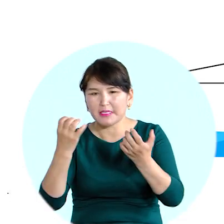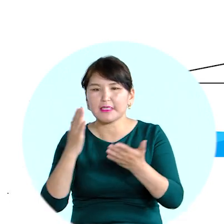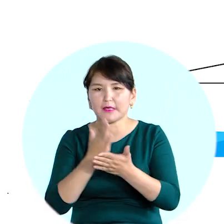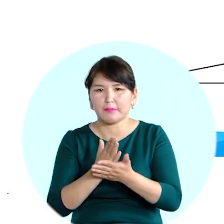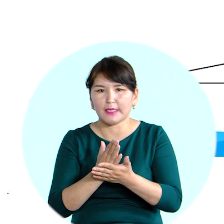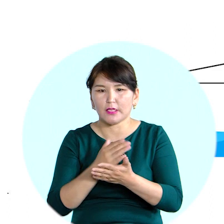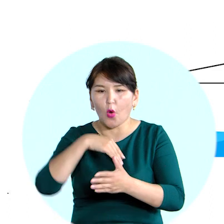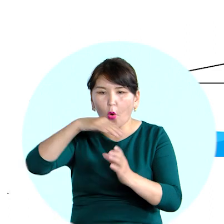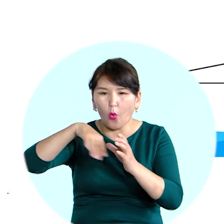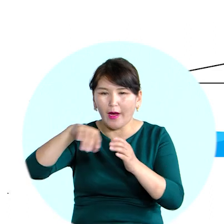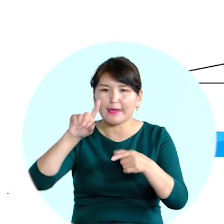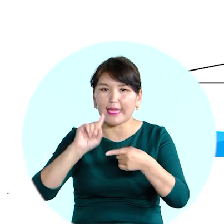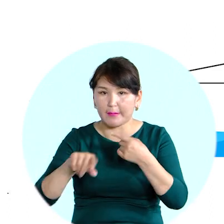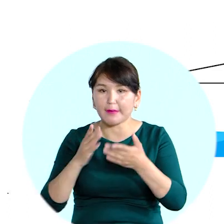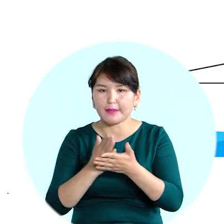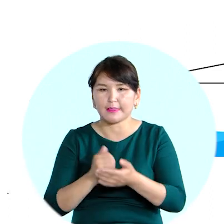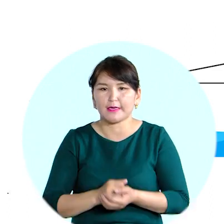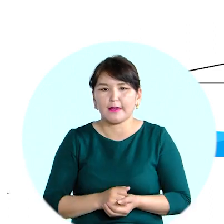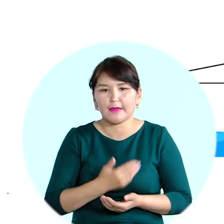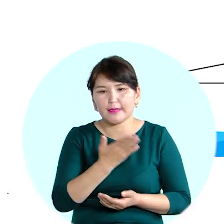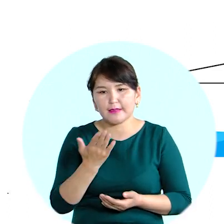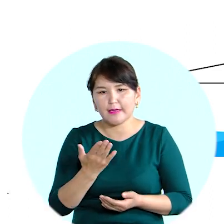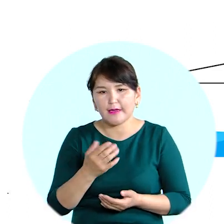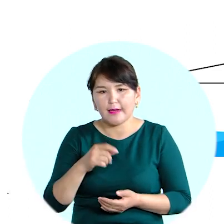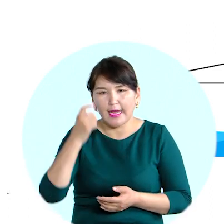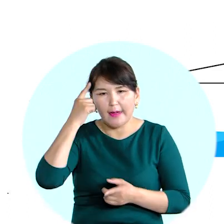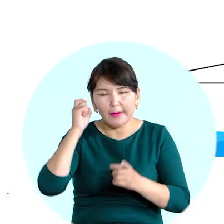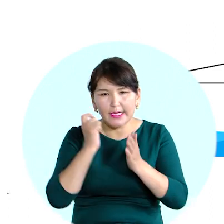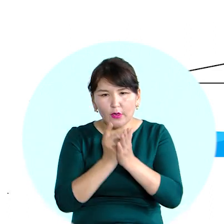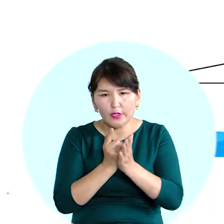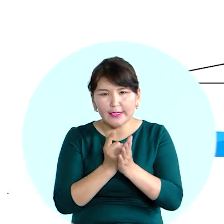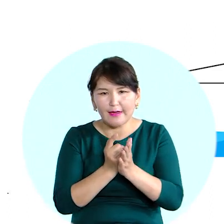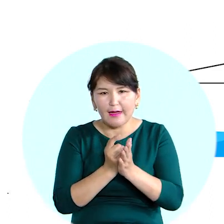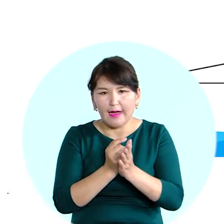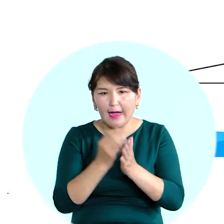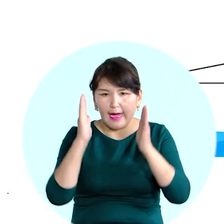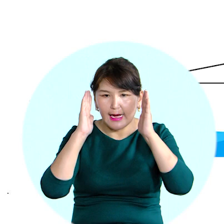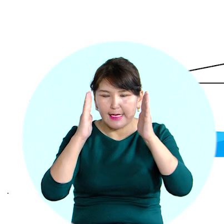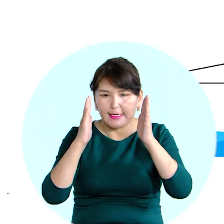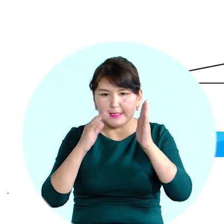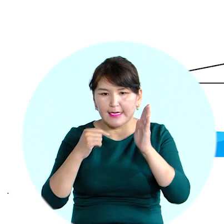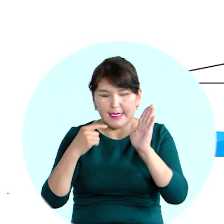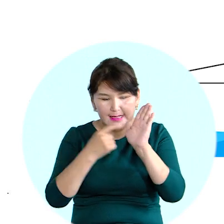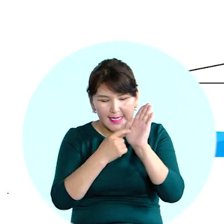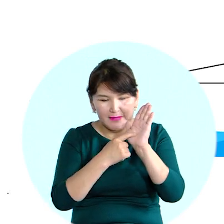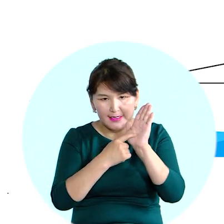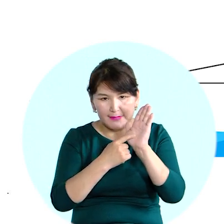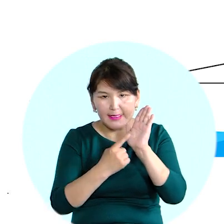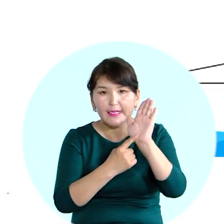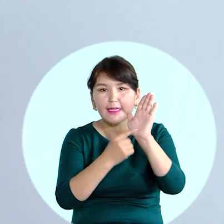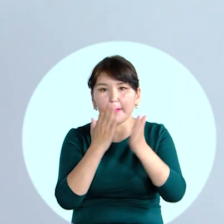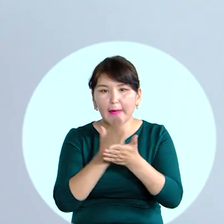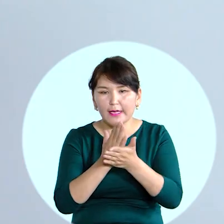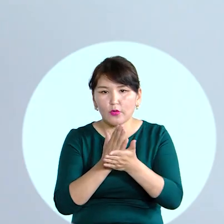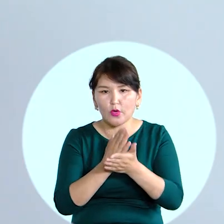зэрэгтэй, угаалаг цэвэрлэгээ авахд давуу талтай байгаа. Гэхдээ та бүхэн энэ дээр хамгийн гол анхаарах юм нь тэмдэг тэмдэглэгээ байна уу?